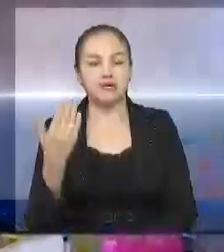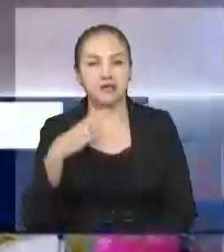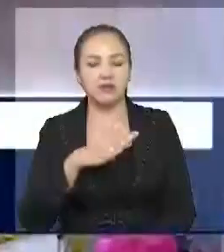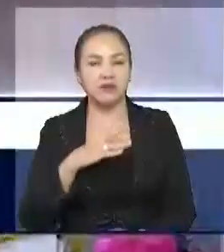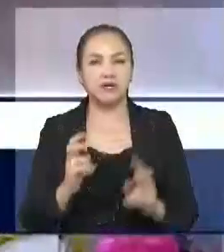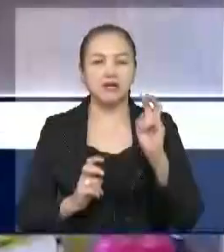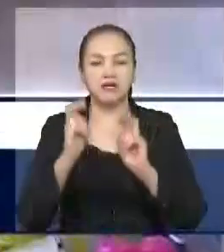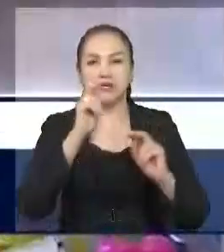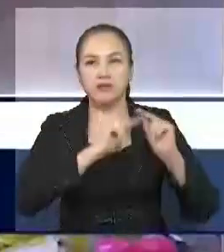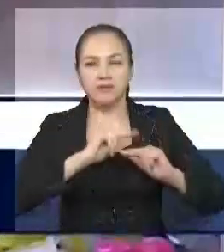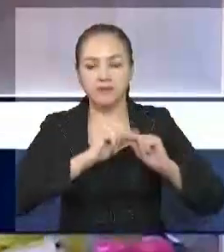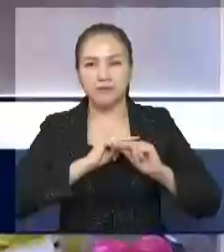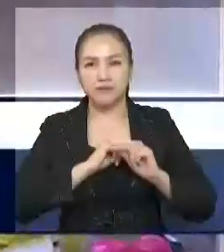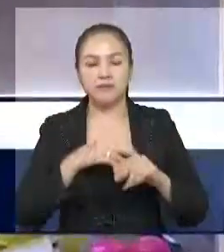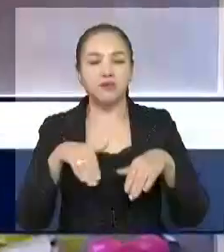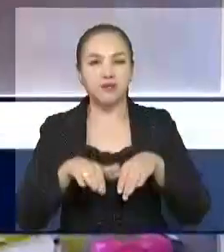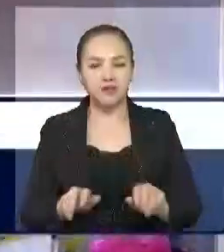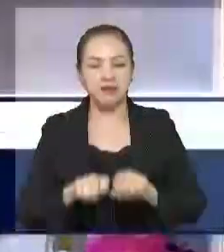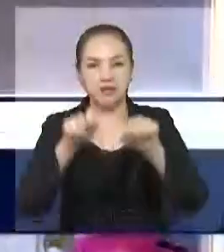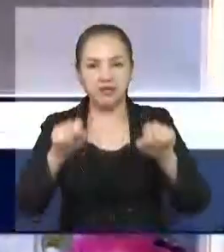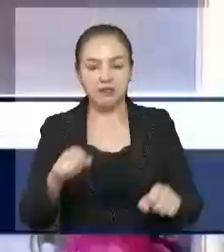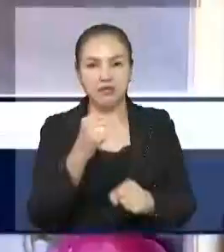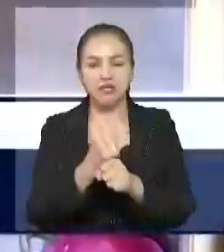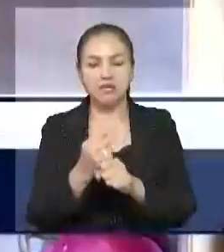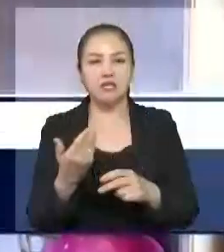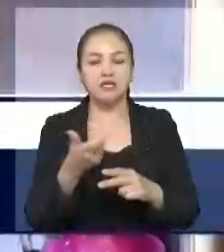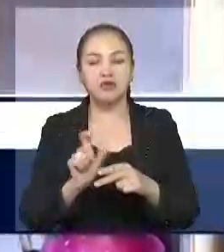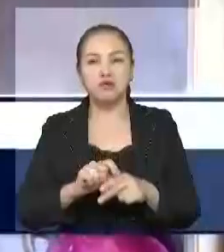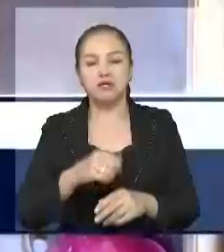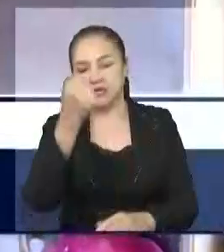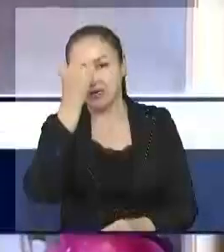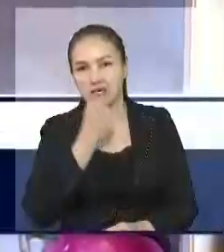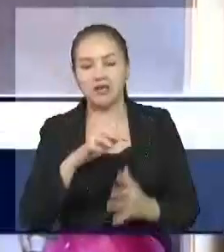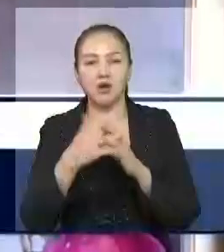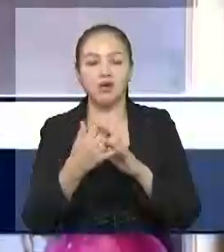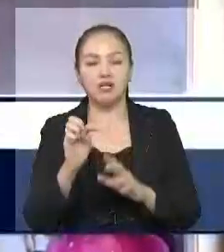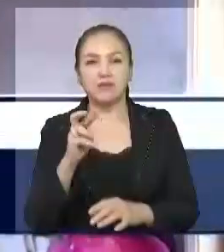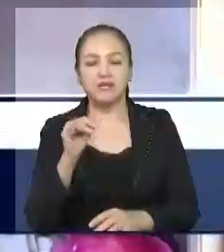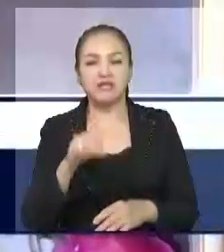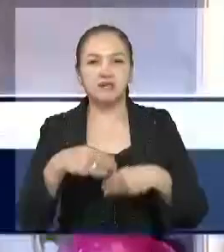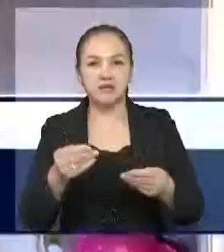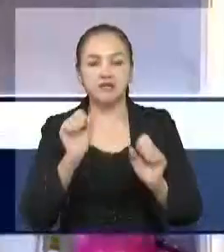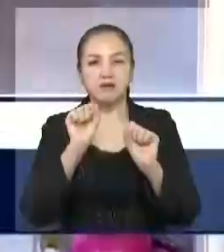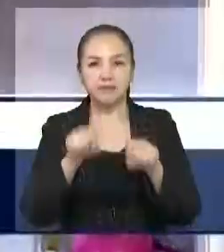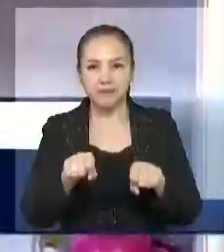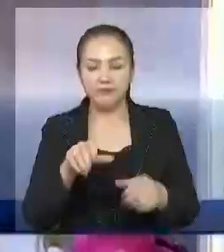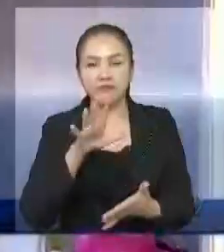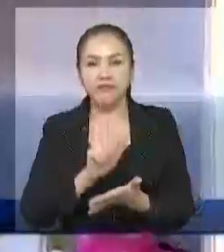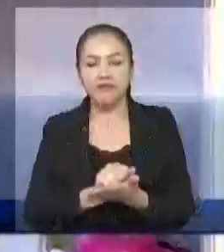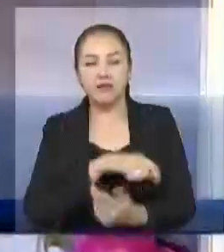До этого работала на заводе, потом решила открыть дело. Конечно, я очень благодарна проекту «Аул Аманаты» за предоставленную возможность